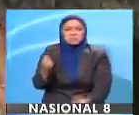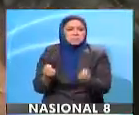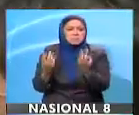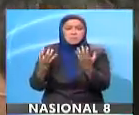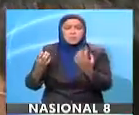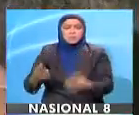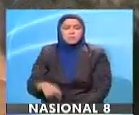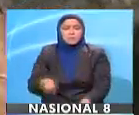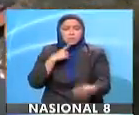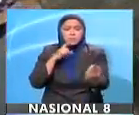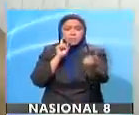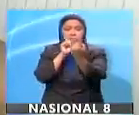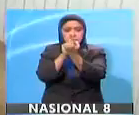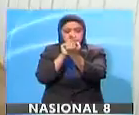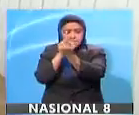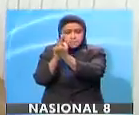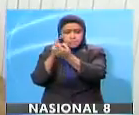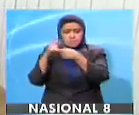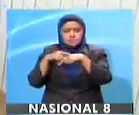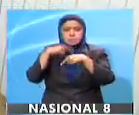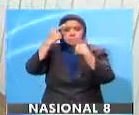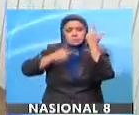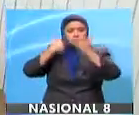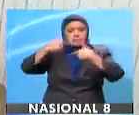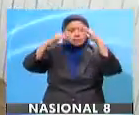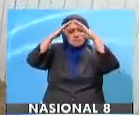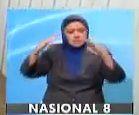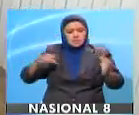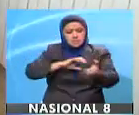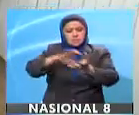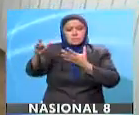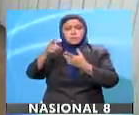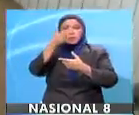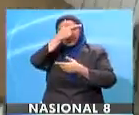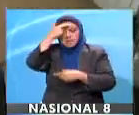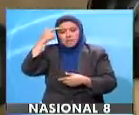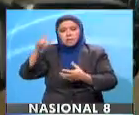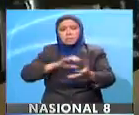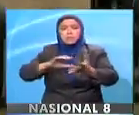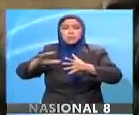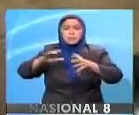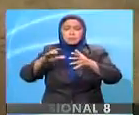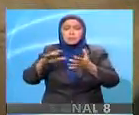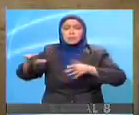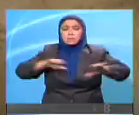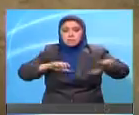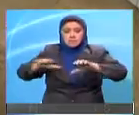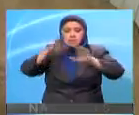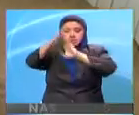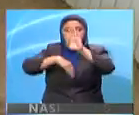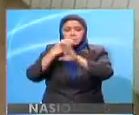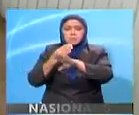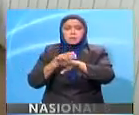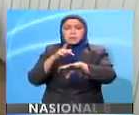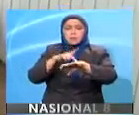kituah yang rosak akibat kempa bumi di kampung kiau nuluh kota belut dalam kawasan parlimen kota belut sahaja sebanyak